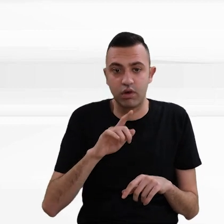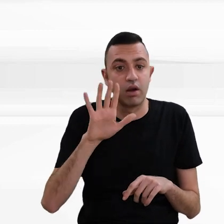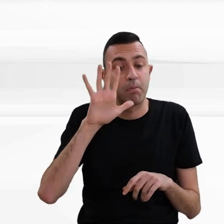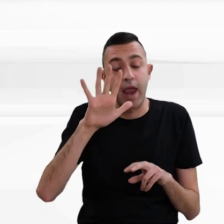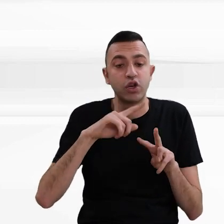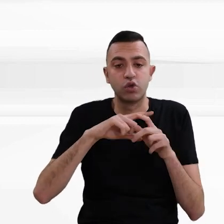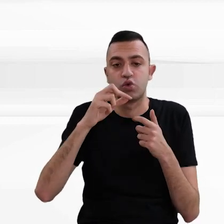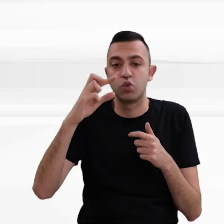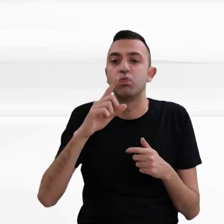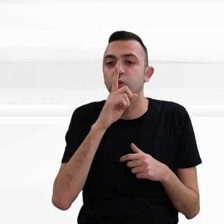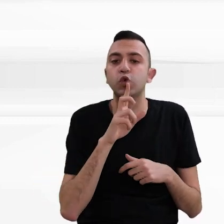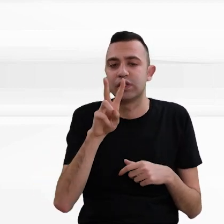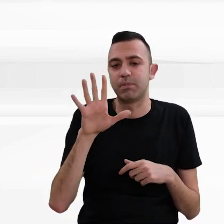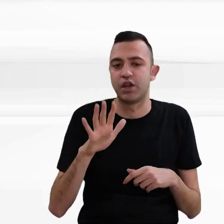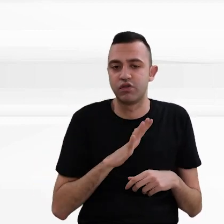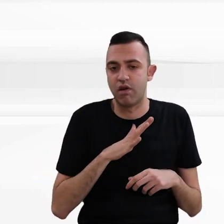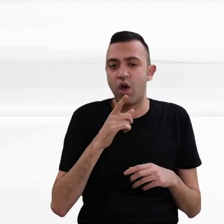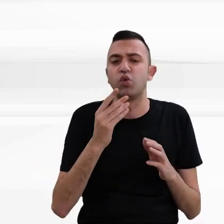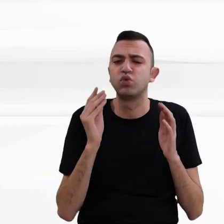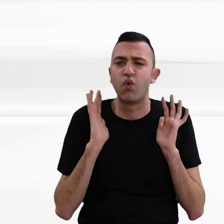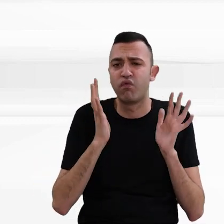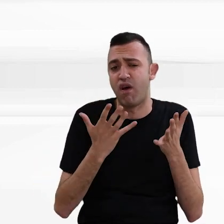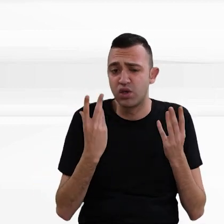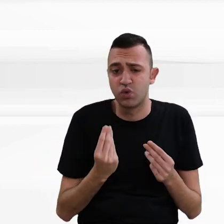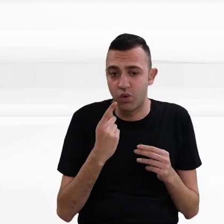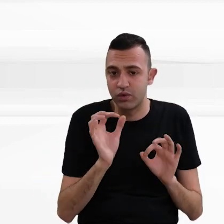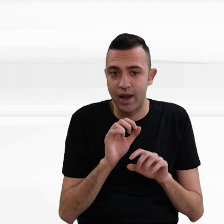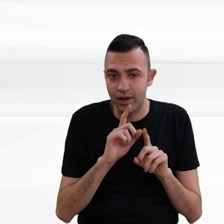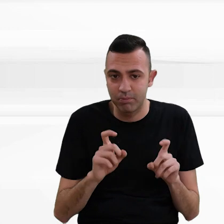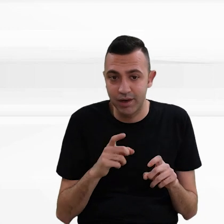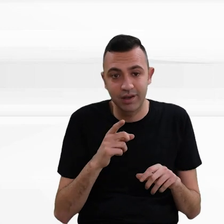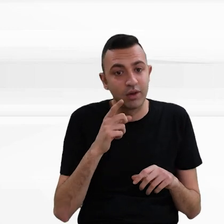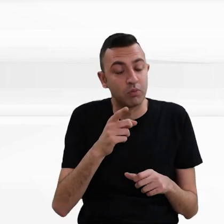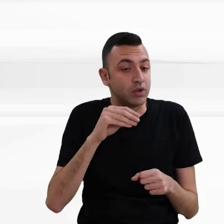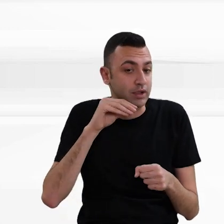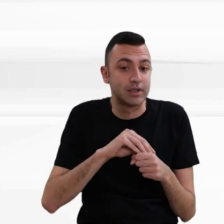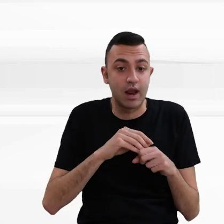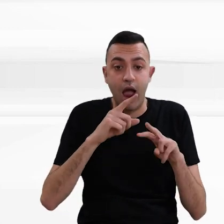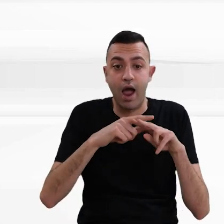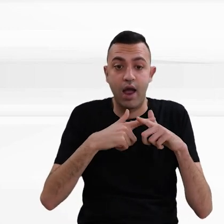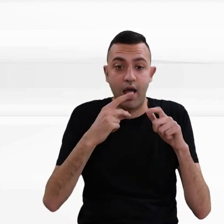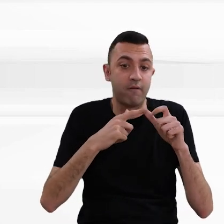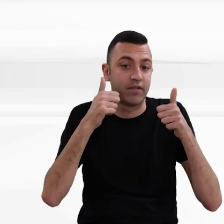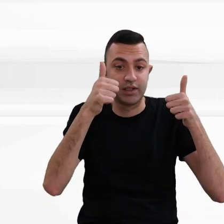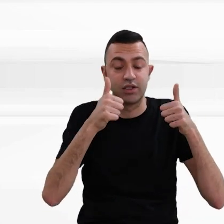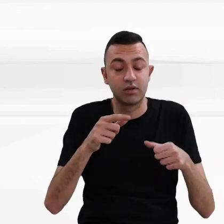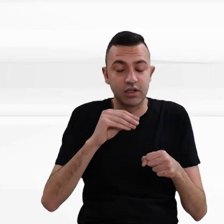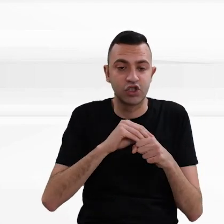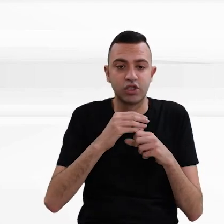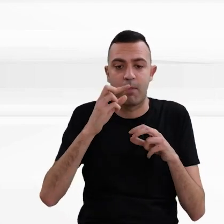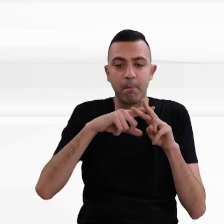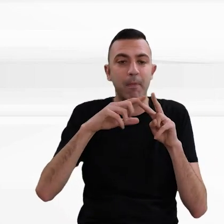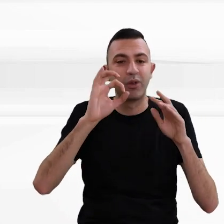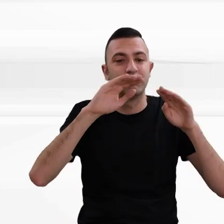5'in küpü 125 var bu çok fazla olur sevgili öğrenciler değil mi yani buradaki afişin panonun dışına